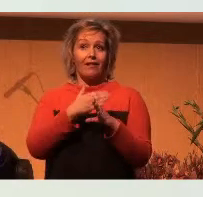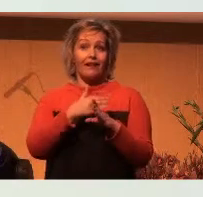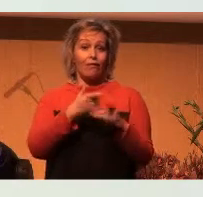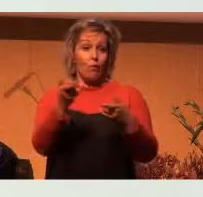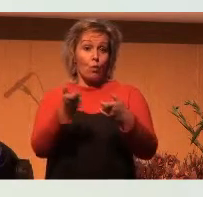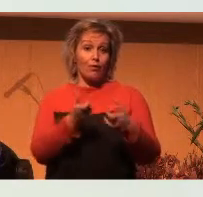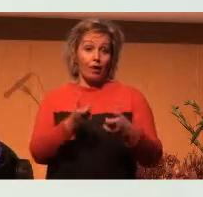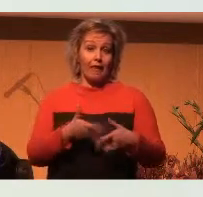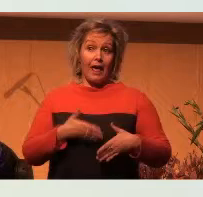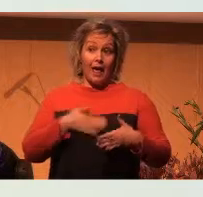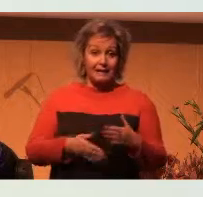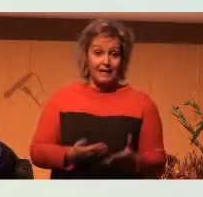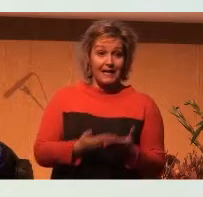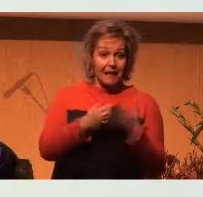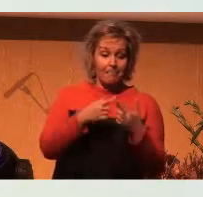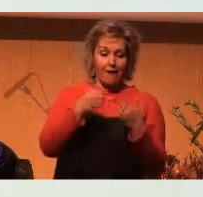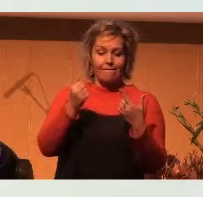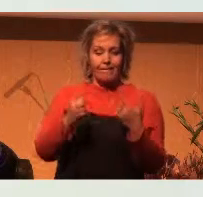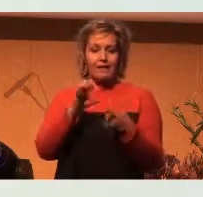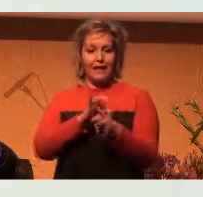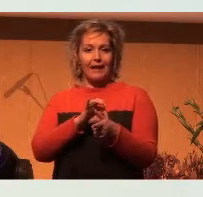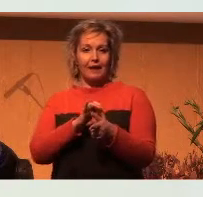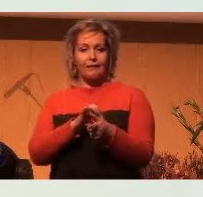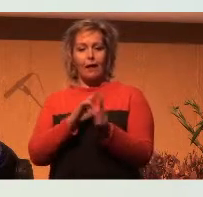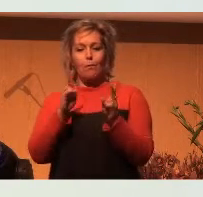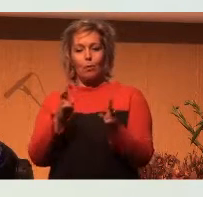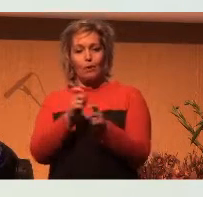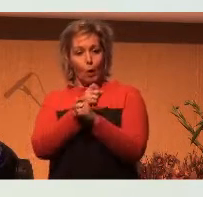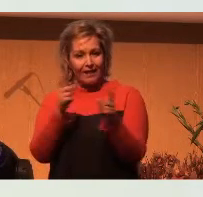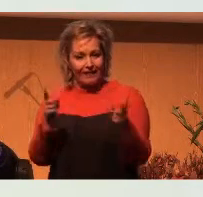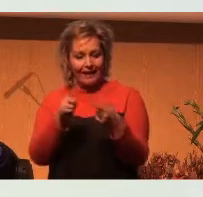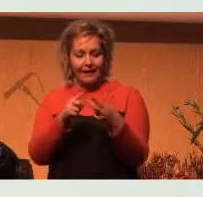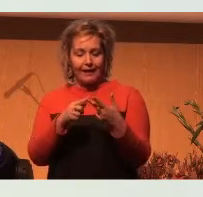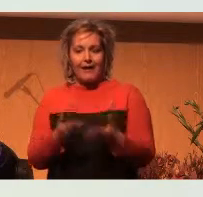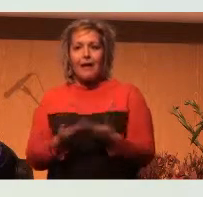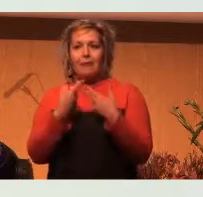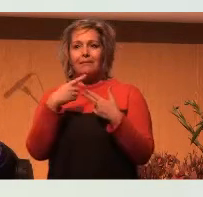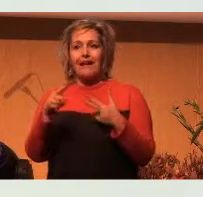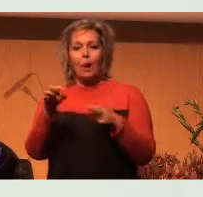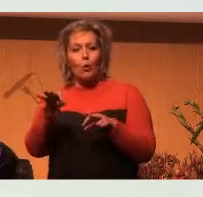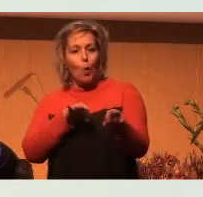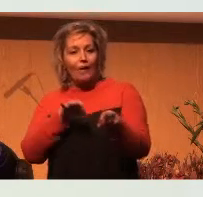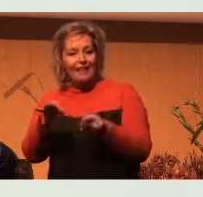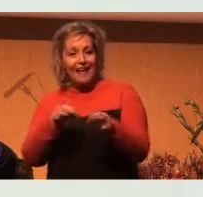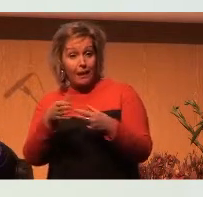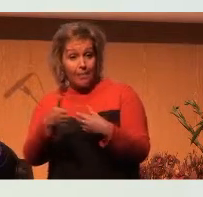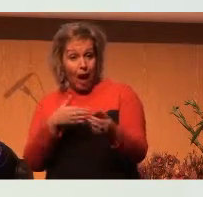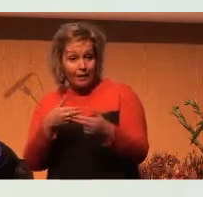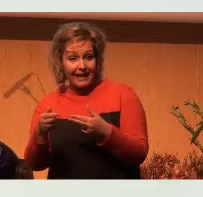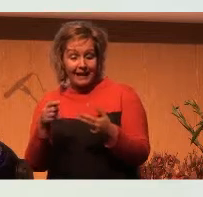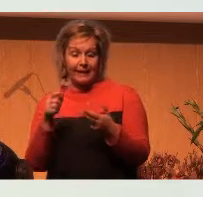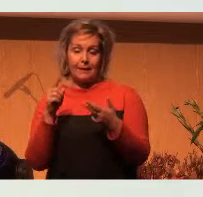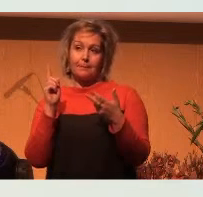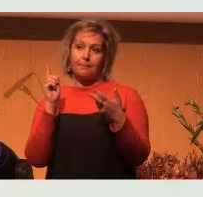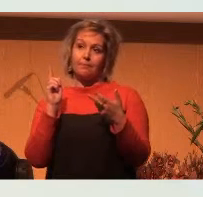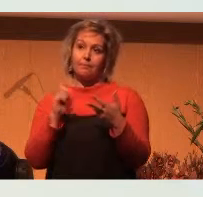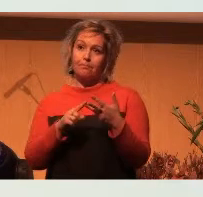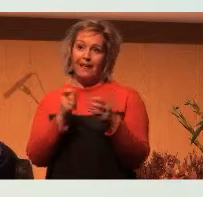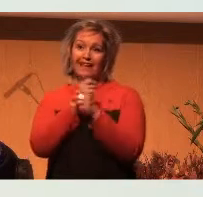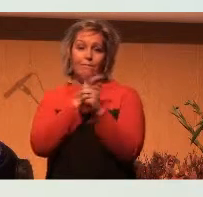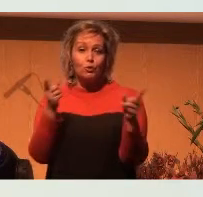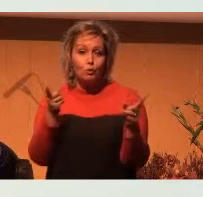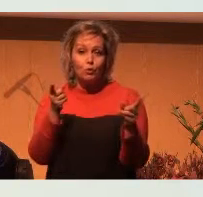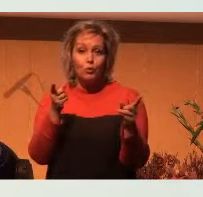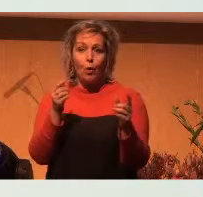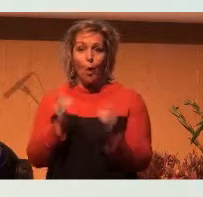mottatt helsehjelp, fastlegens brukerorientering, hjelp til å koordinere behandlingen,